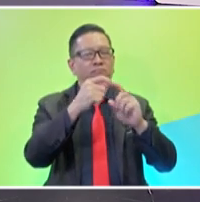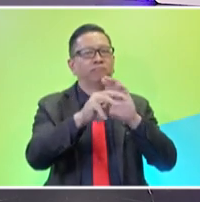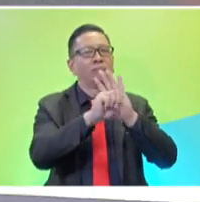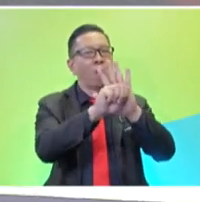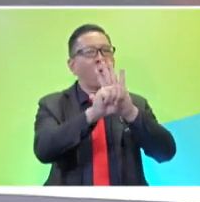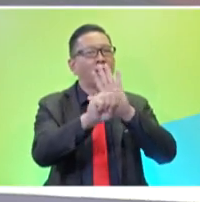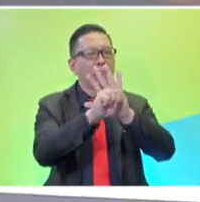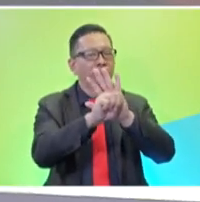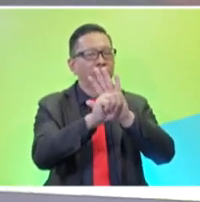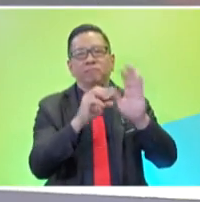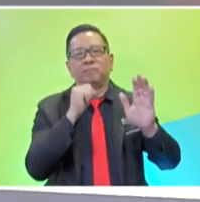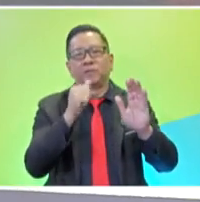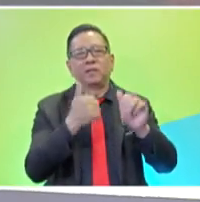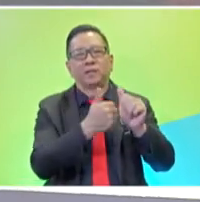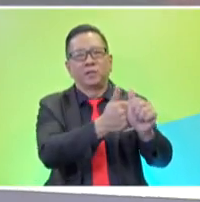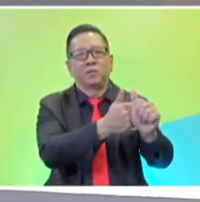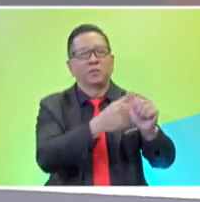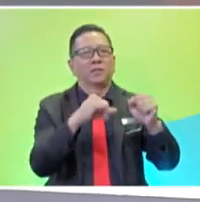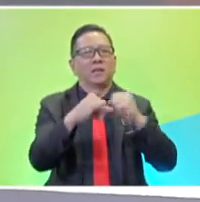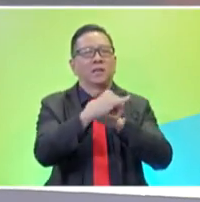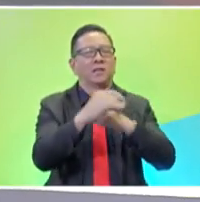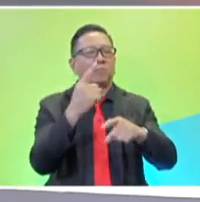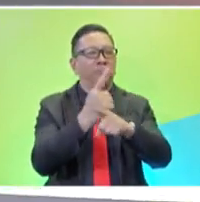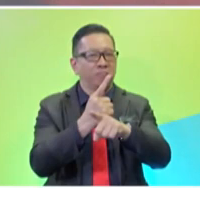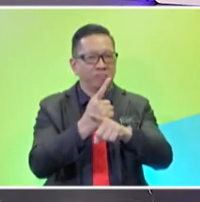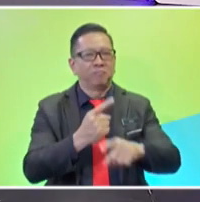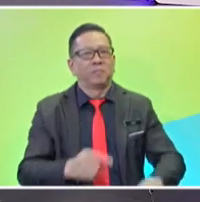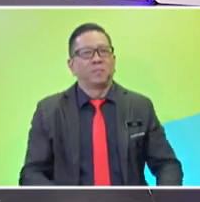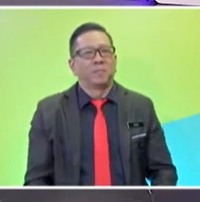saya sebenarnya Tapi kalau mungkin